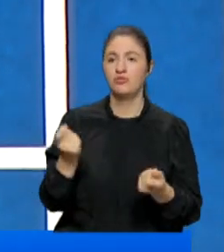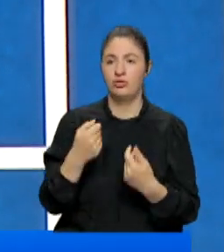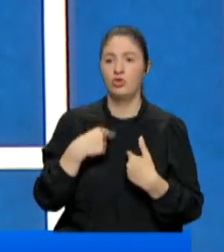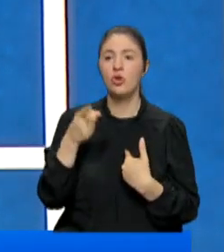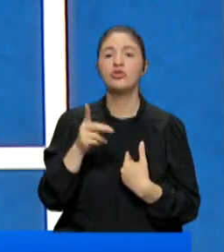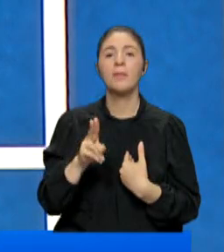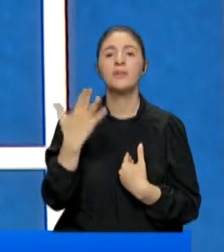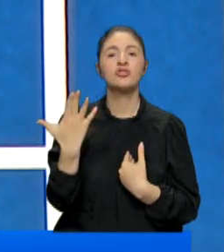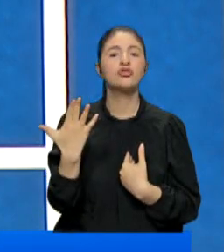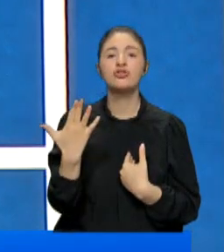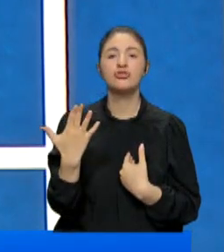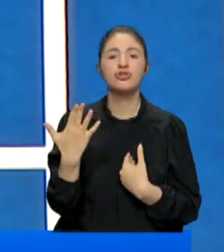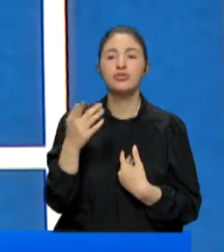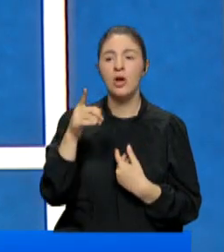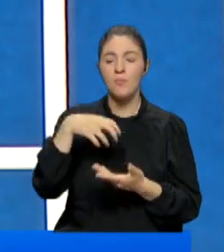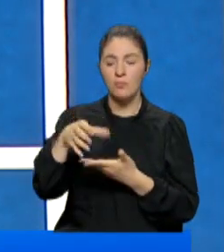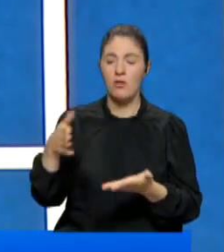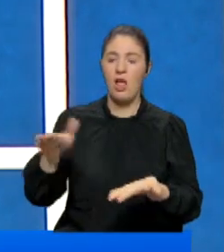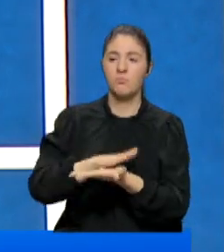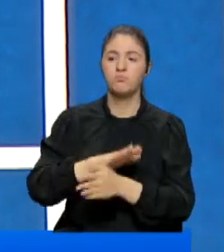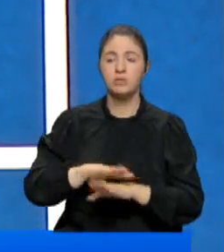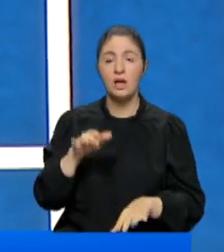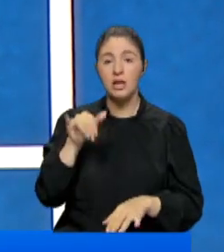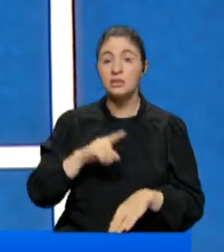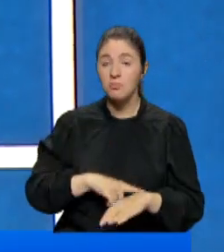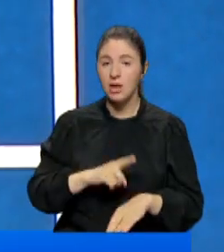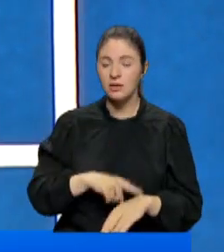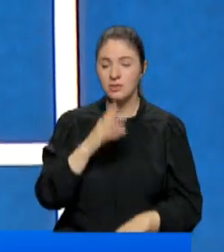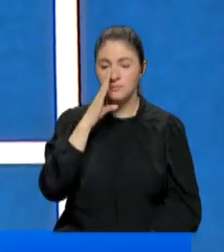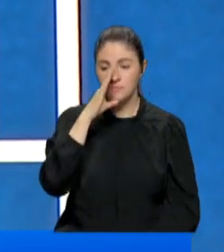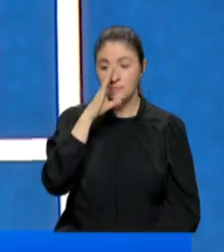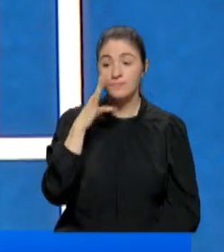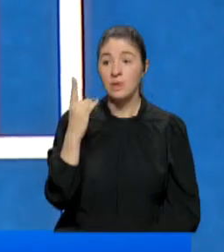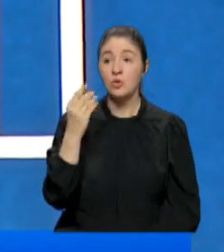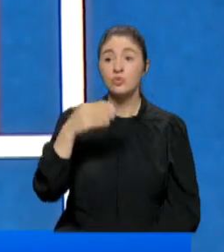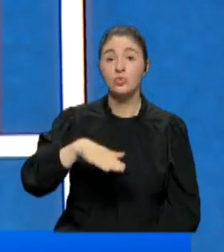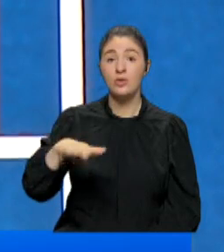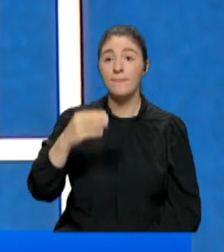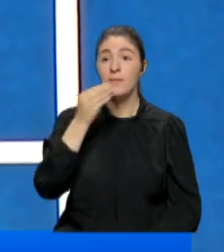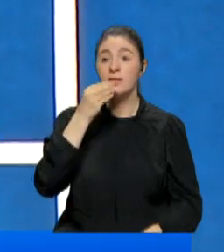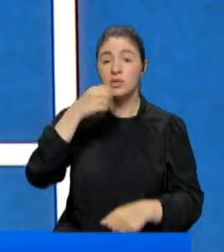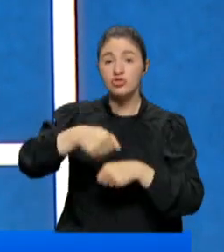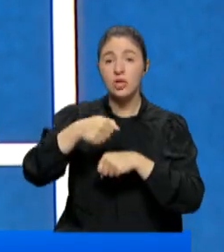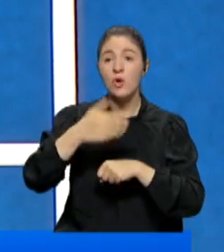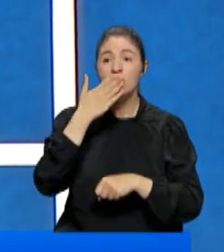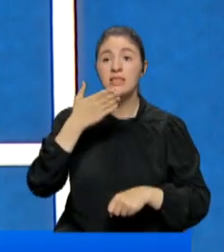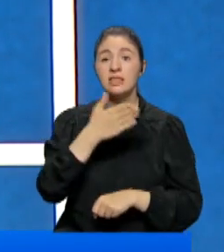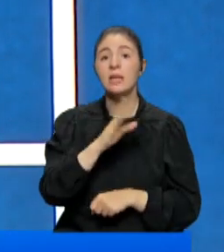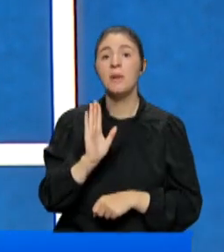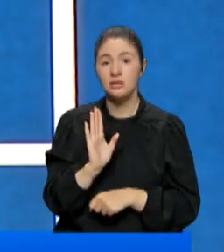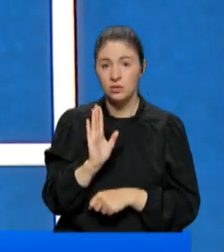O %75'lik dilimi kapattık. Aynı zamanda bir de çocuklarımızın beslenme çantasıyla okula